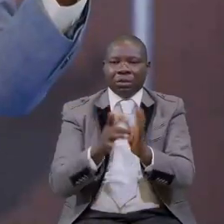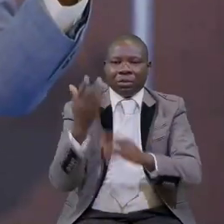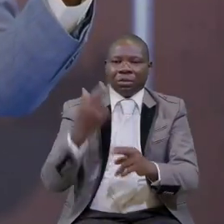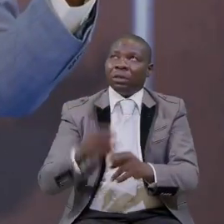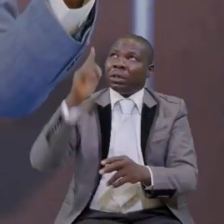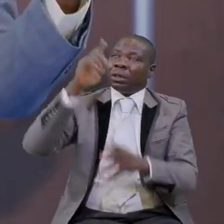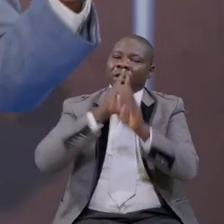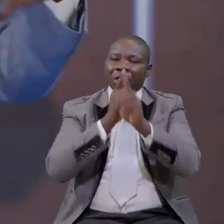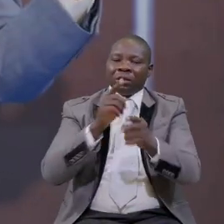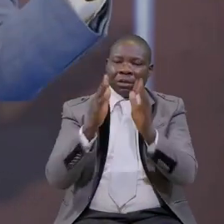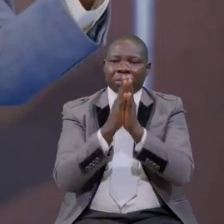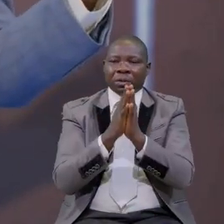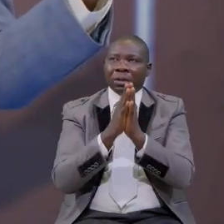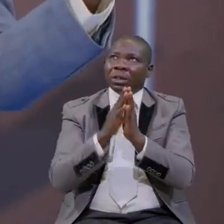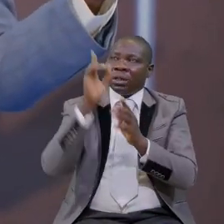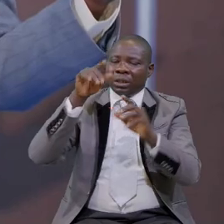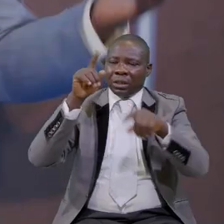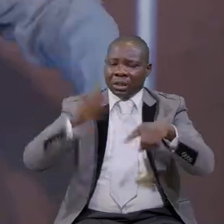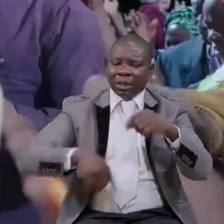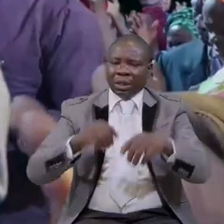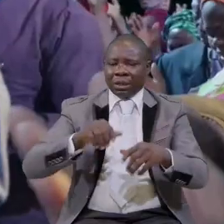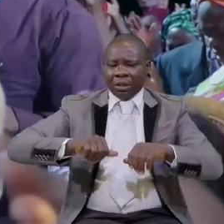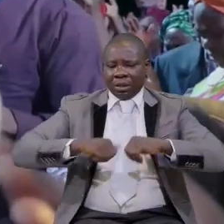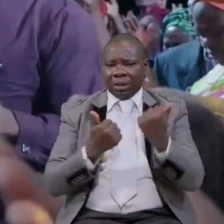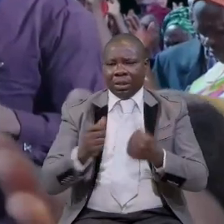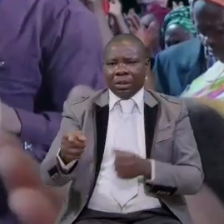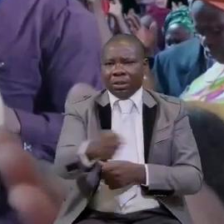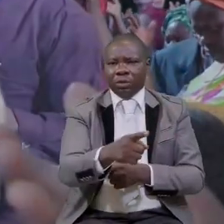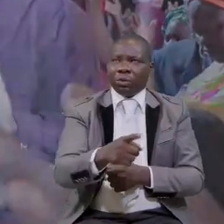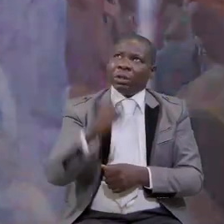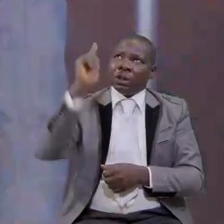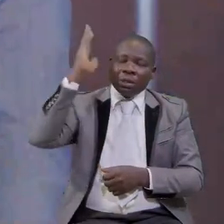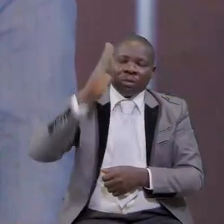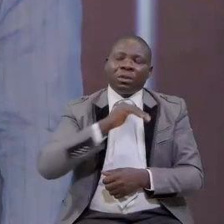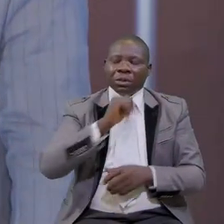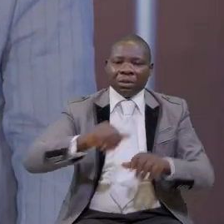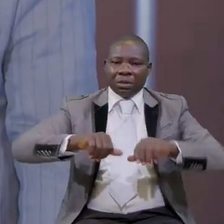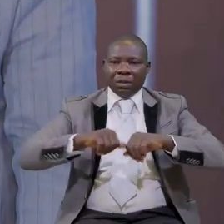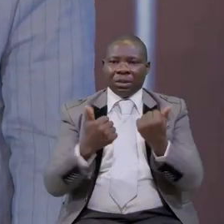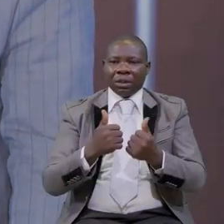Il exauce les prières. Il ne peut pas t'en refuser.